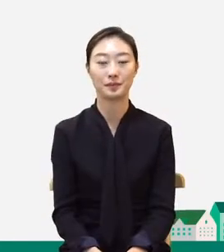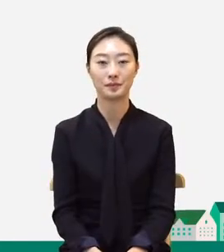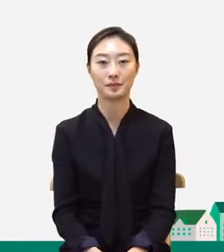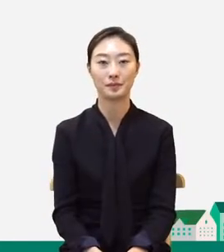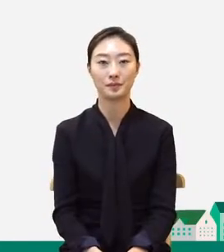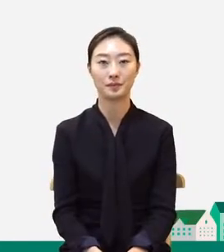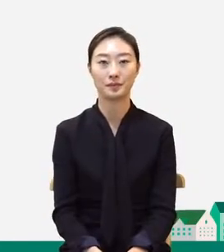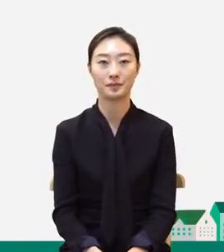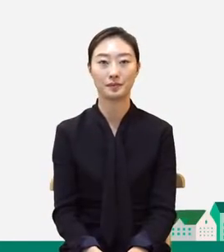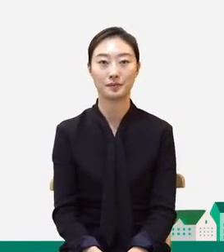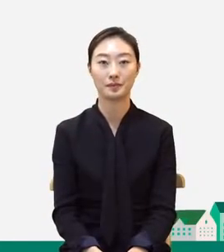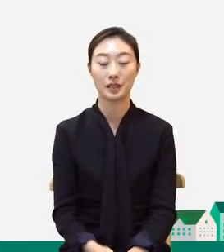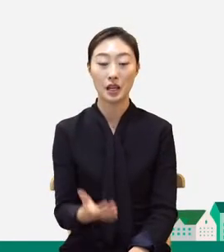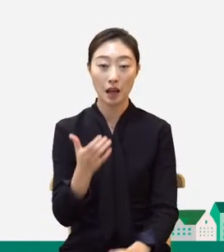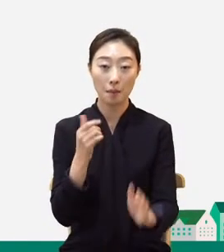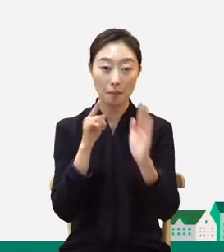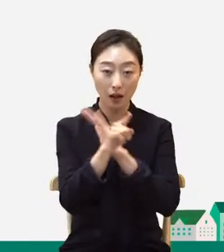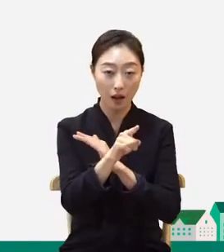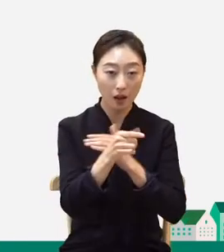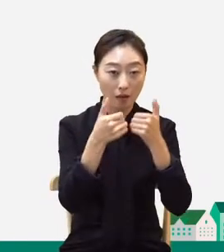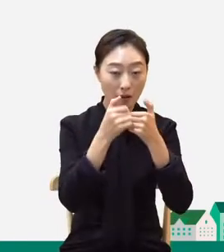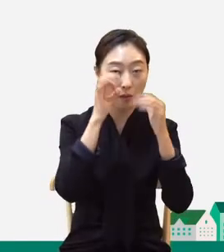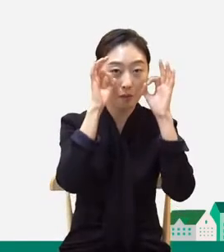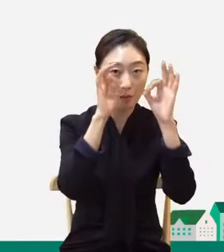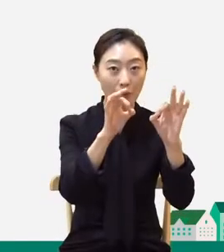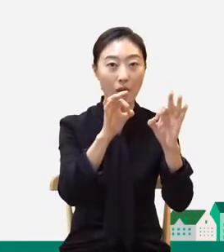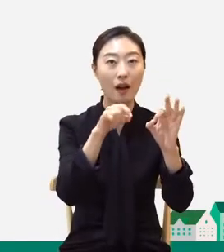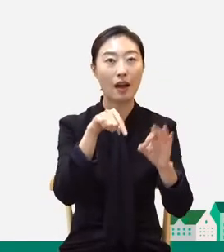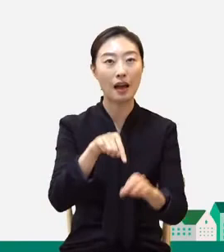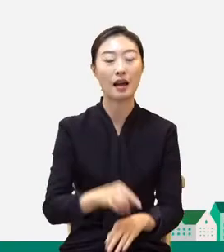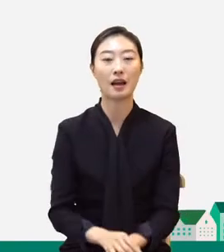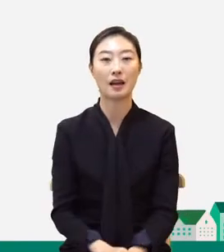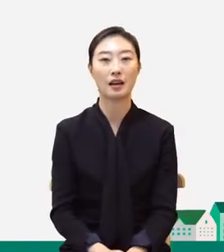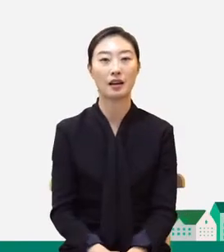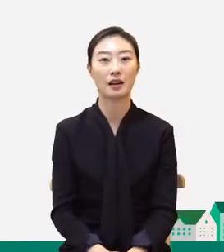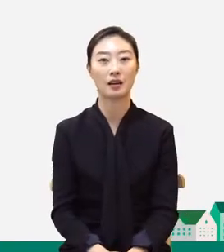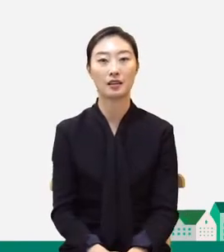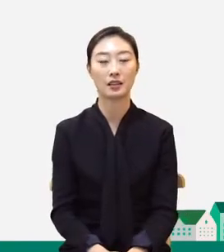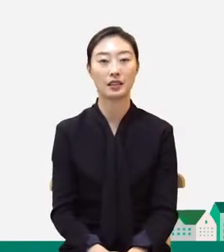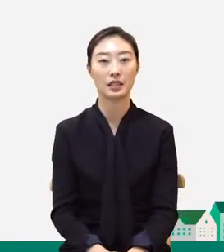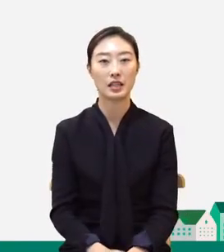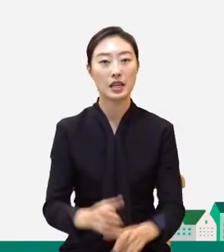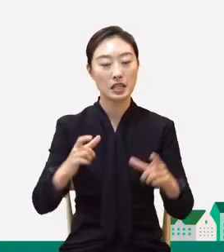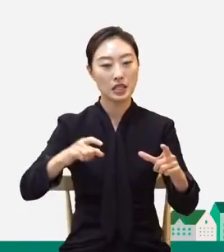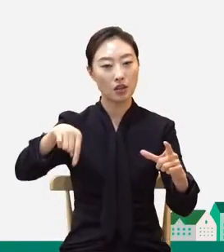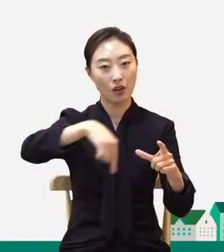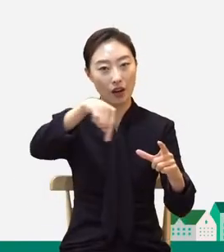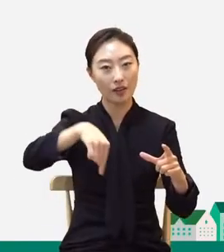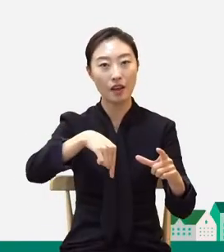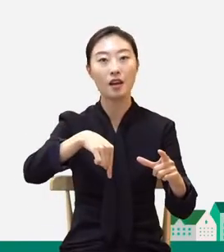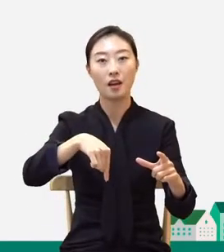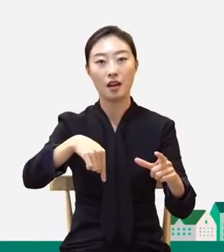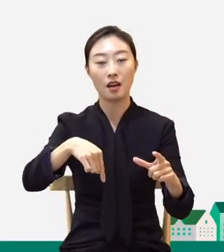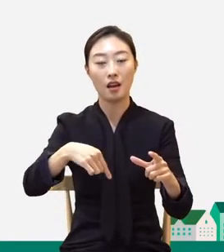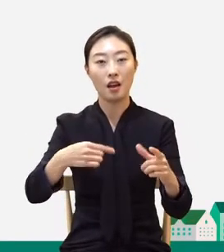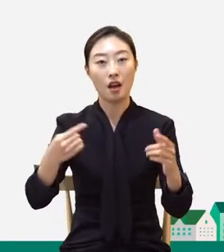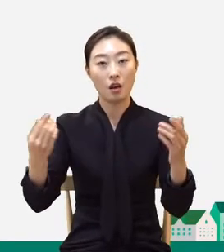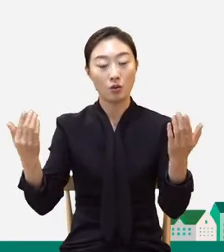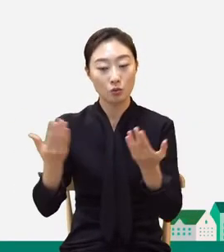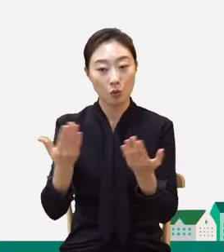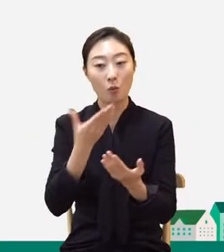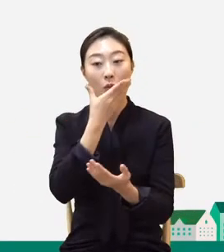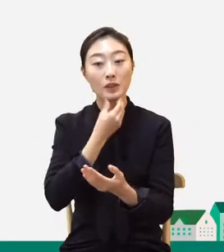이것도 이제 사전 방문을 했는데 저장 수집 가구였어요. 그래서 그 지역에 있는 주거복지센터와 자치구와